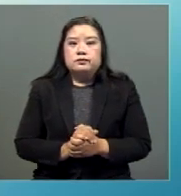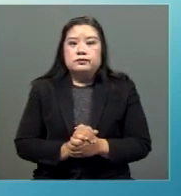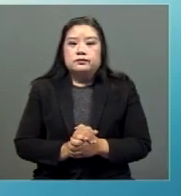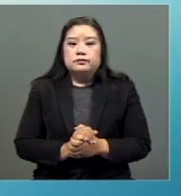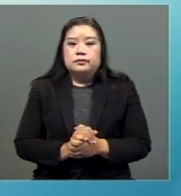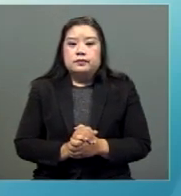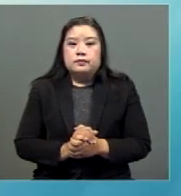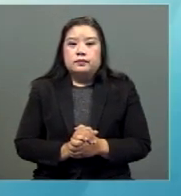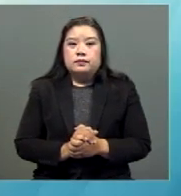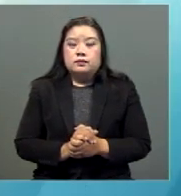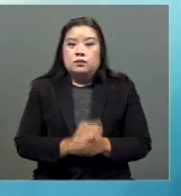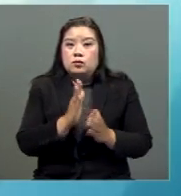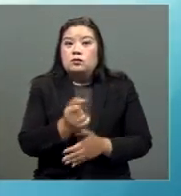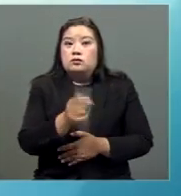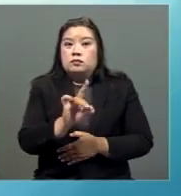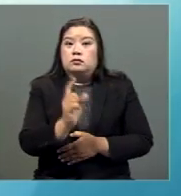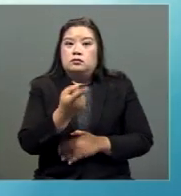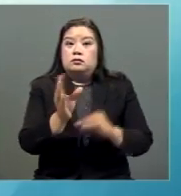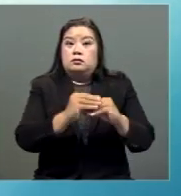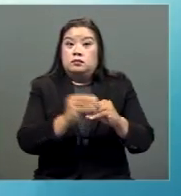รายนะครับไปดูในรายละเอียดนะครับของกลุ่มคนที่ที่เป็นรายใหม่18รายนี้นะครับอยู่ที่ศูนย์กัดกันเป็นผู้ต้องกัดนะครับของสำนักงานตรวจคนเข้าเมืองที่อำเภอสะเดาจังหวัดสงขลานะครับจำนวน